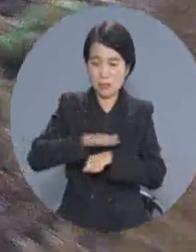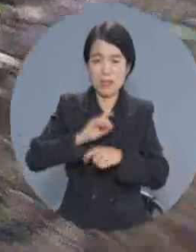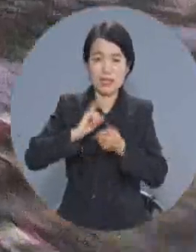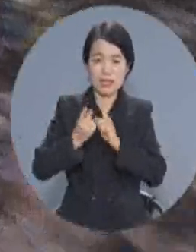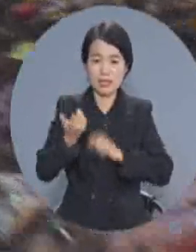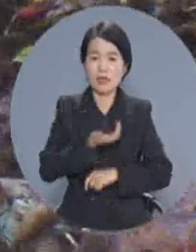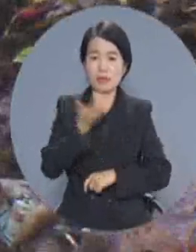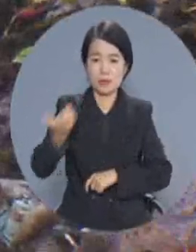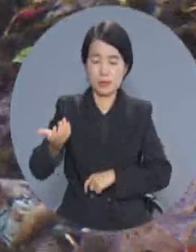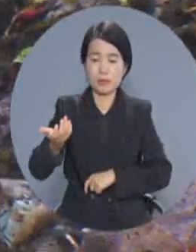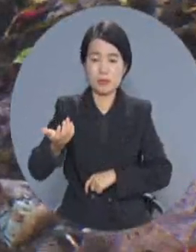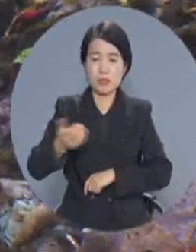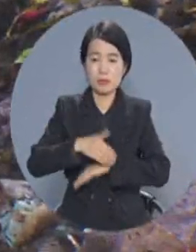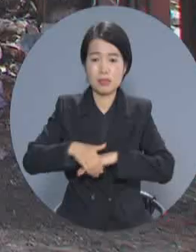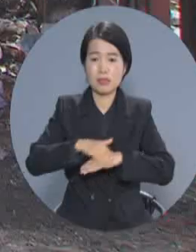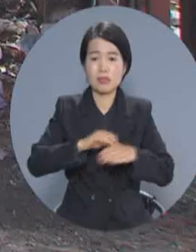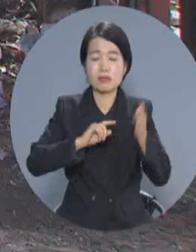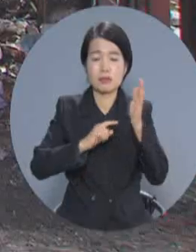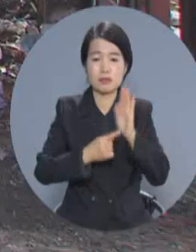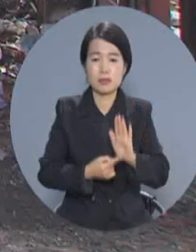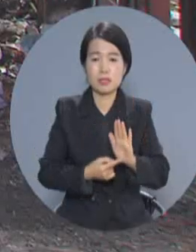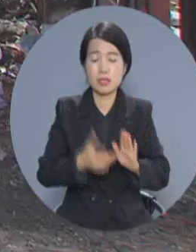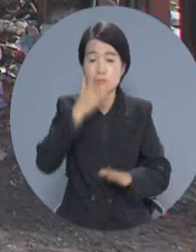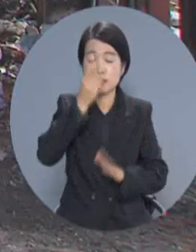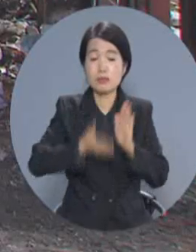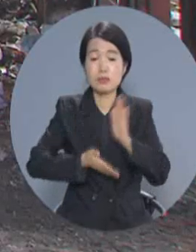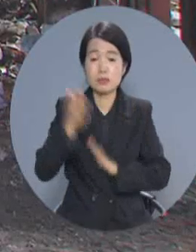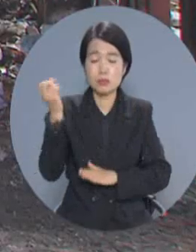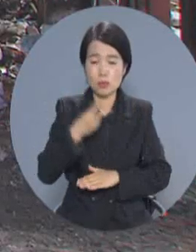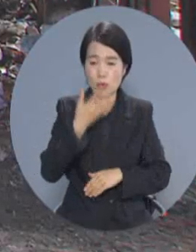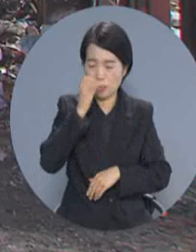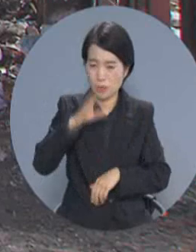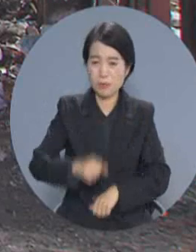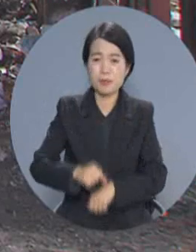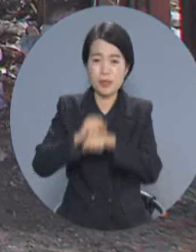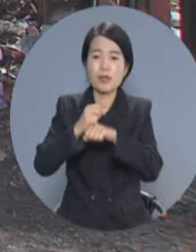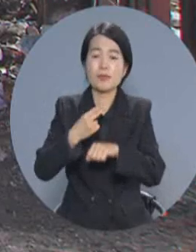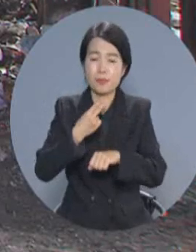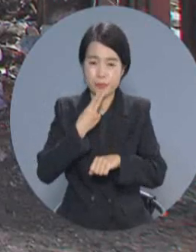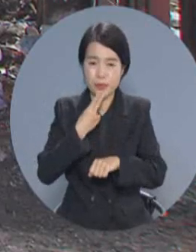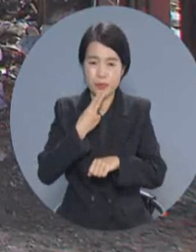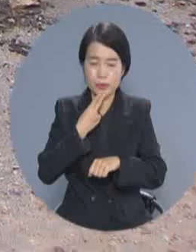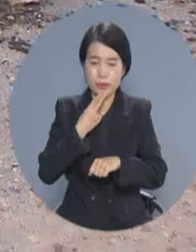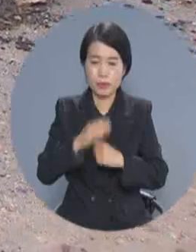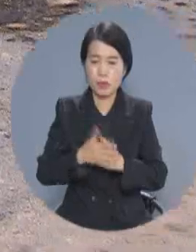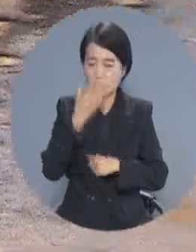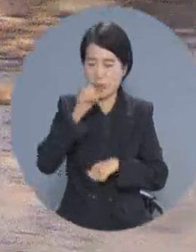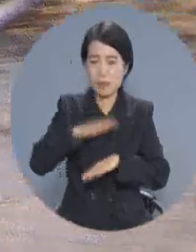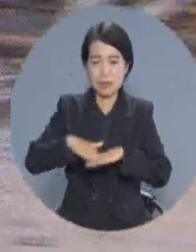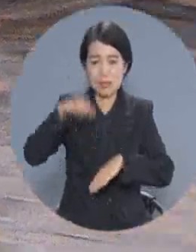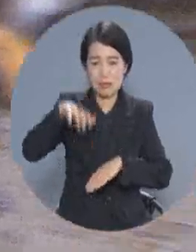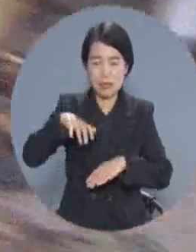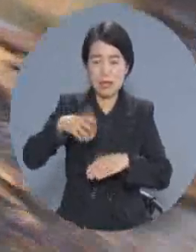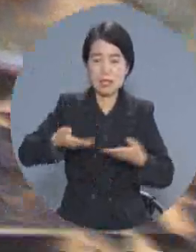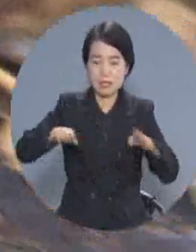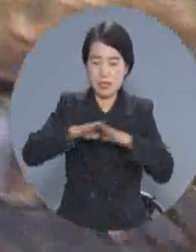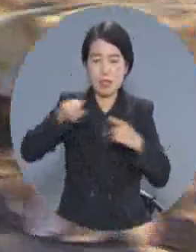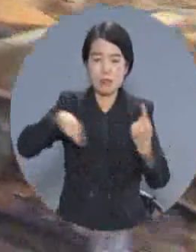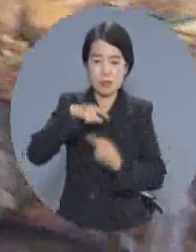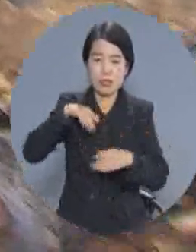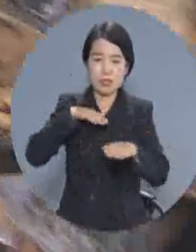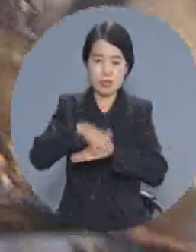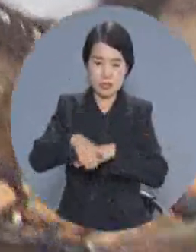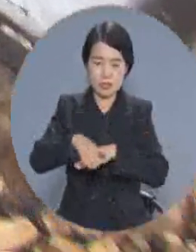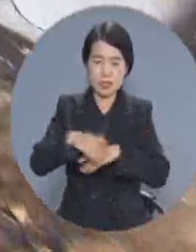처리할 예정이라고 밝혔습니다. 순천시는 또 폐기물이 쌓이지 않도록 자원순환센터 시설과 운영